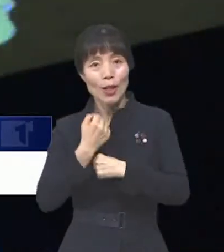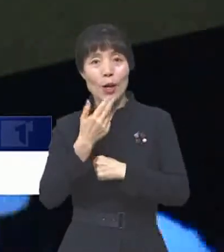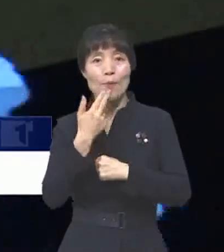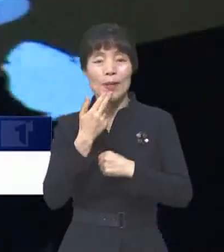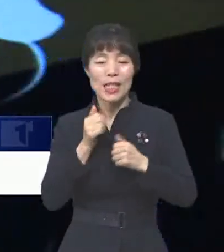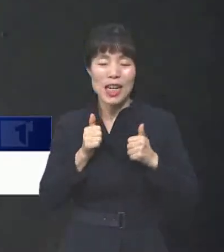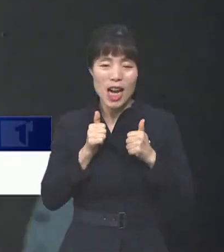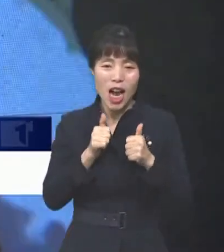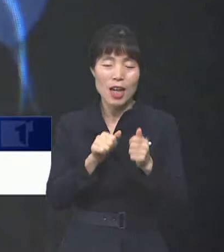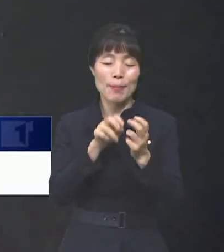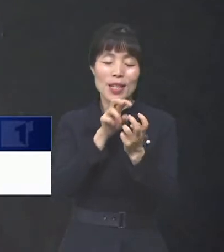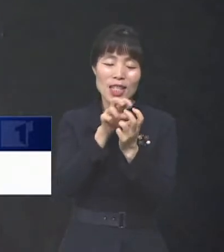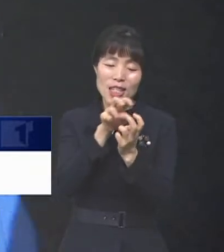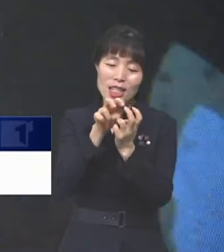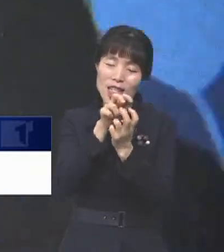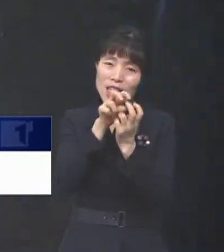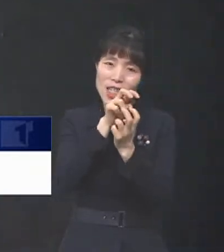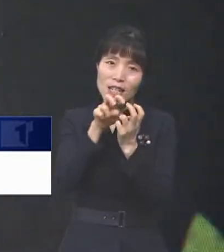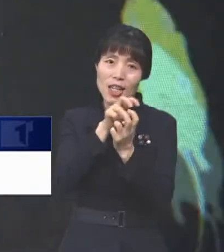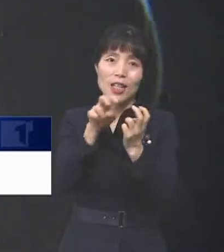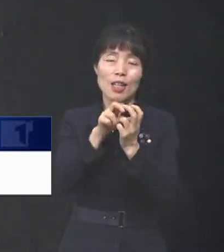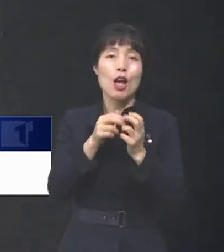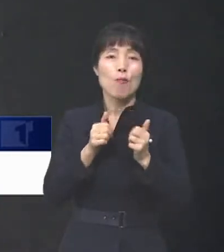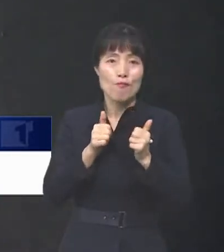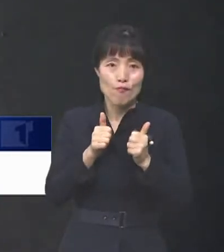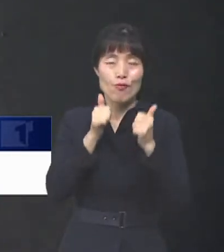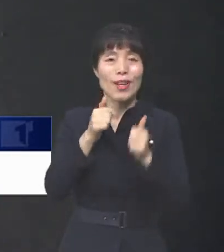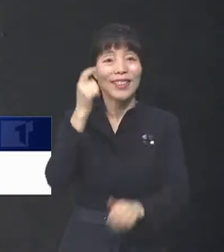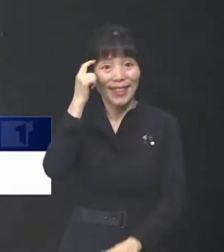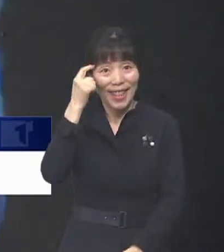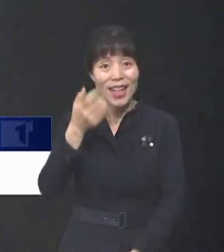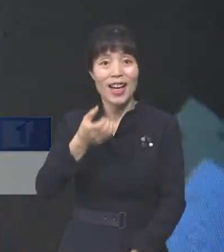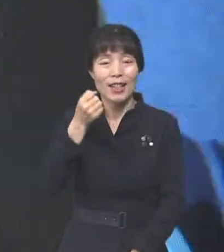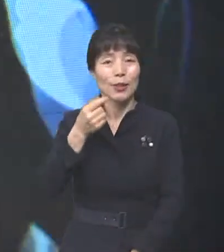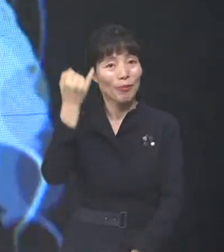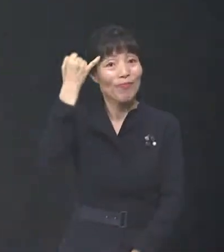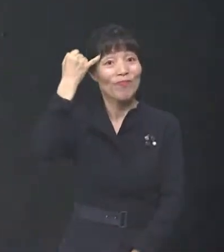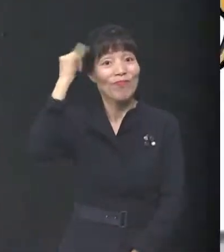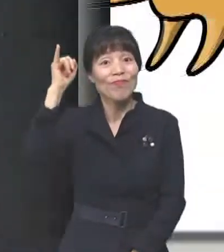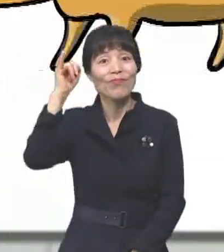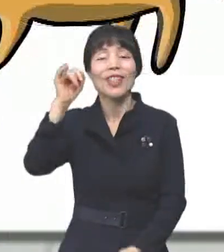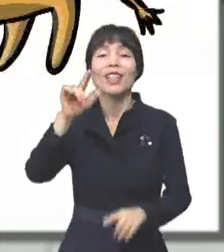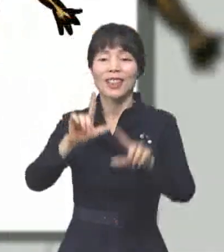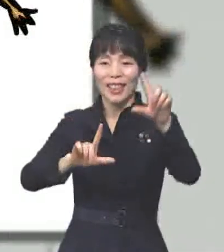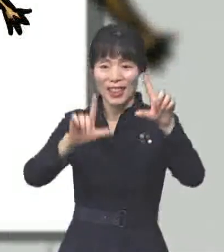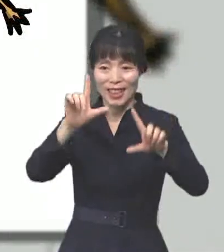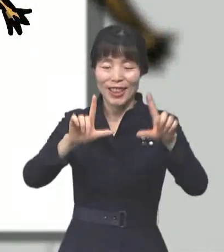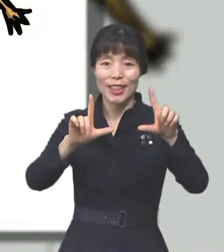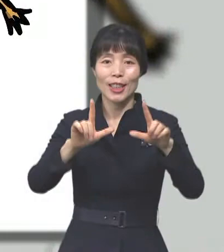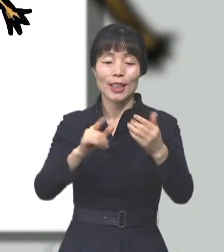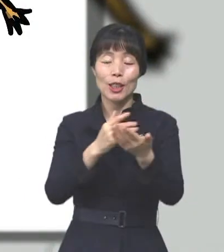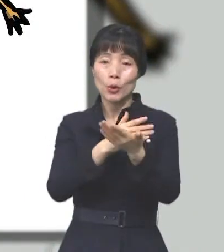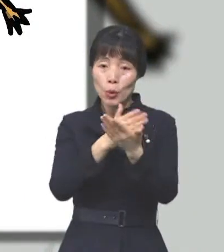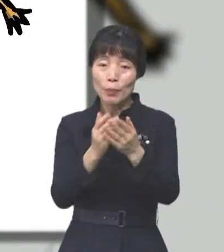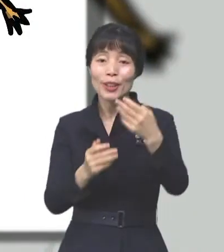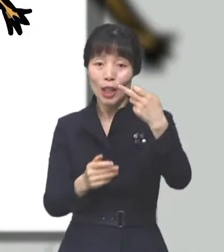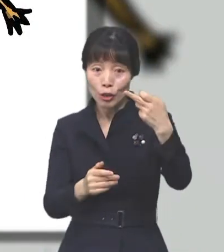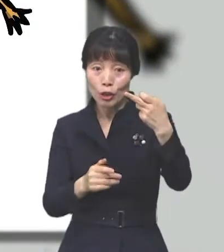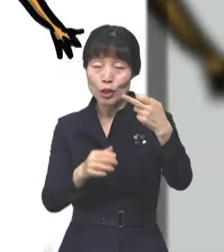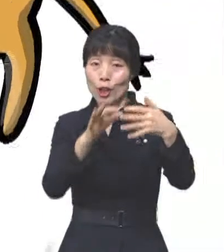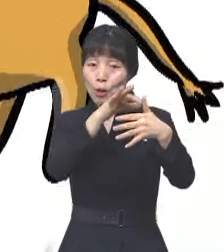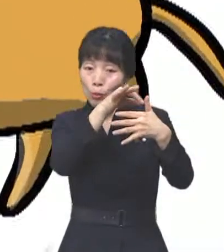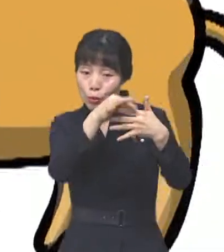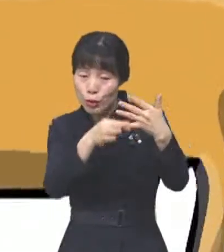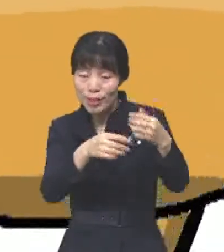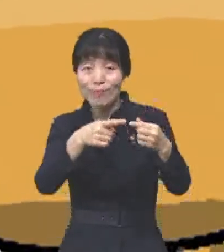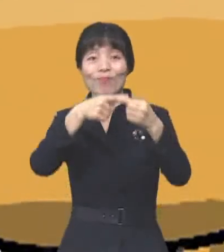곧 부지런함으로 여겨져 왔습니다. 또한 쥐는 영리함의 상징이기도 합니다. 12지 동물의 순서 중에서